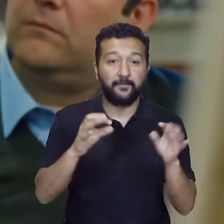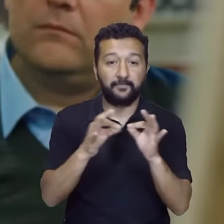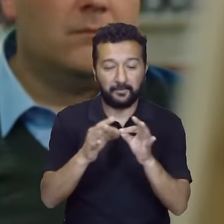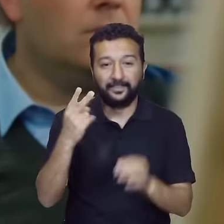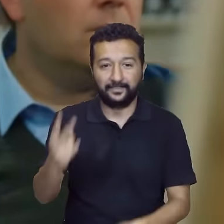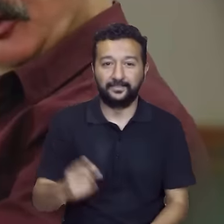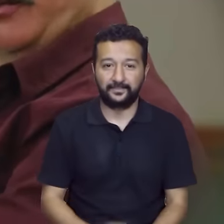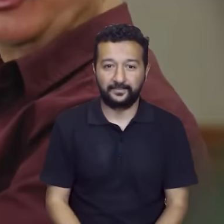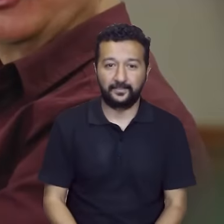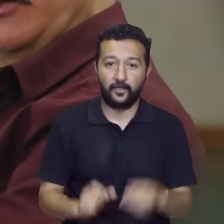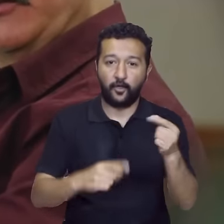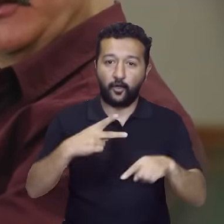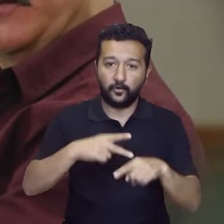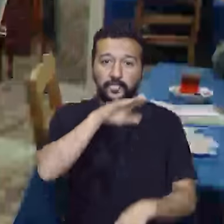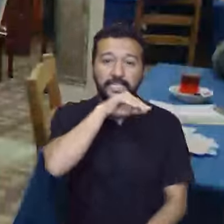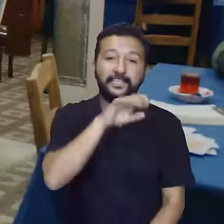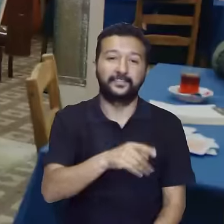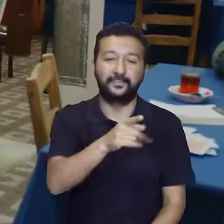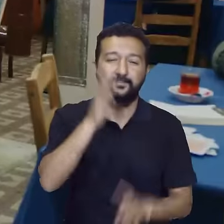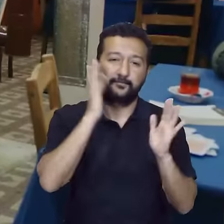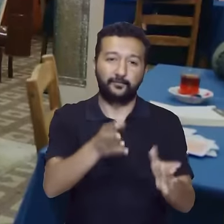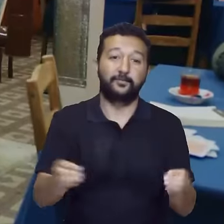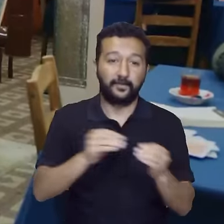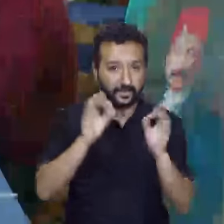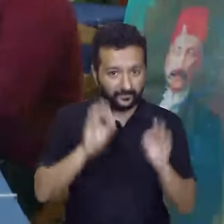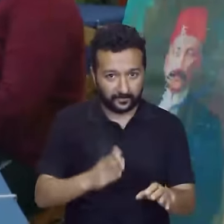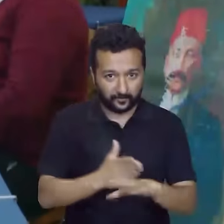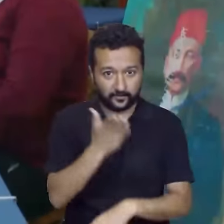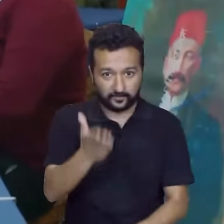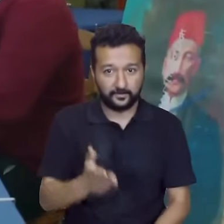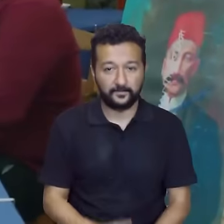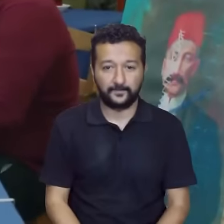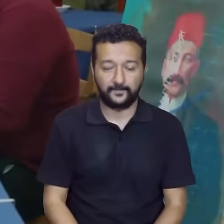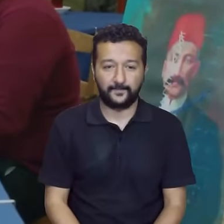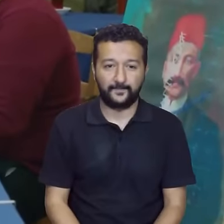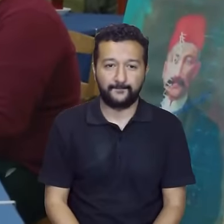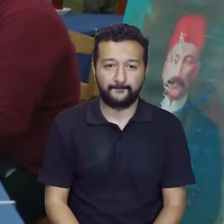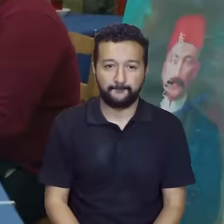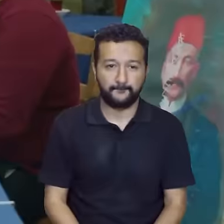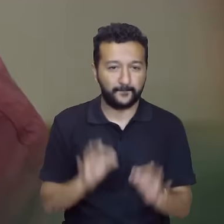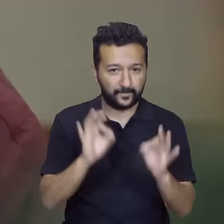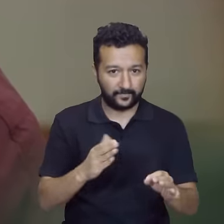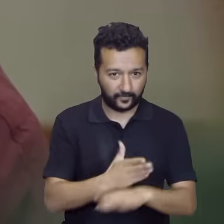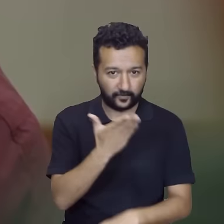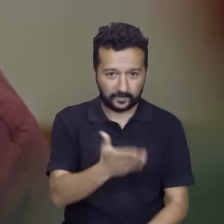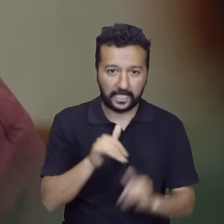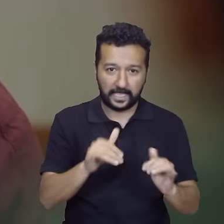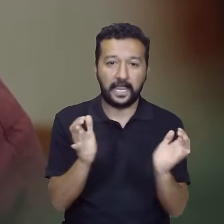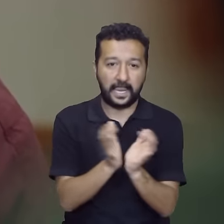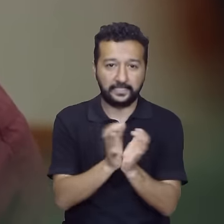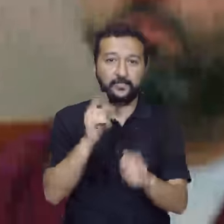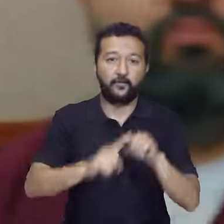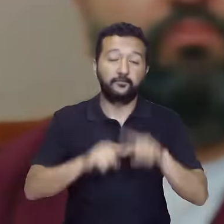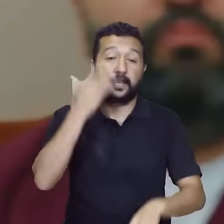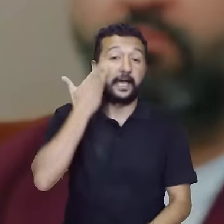Dembaba'nın öz be öz dedesi. Yok deme. Evet. İlyas ciddiyetsiz yüzünü ekşitti. Evet. Ailece